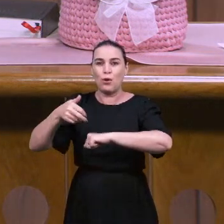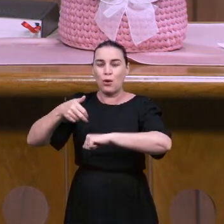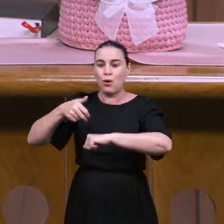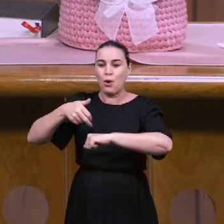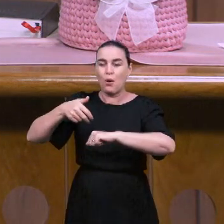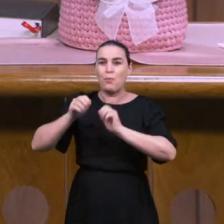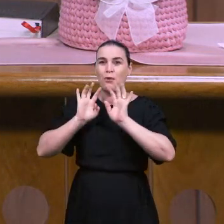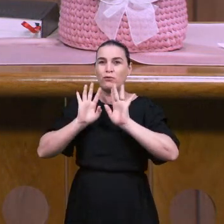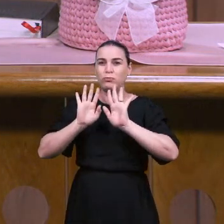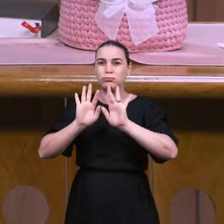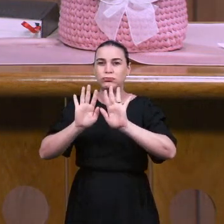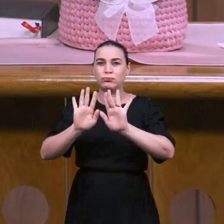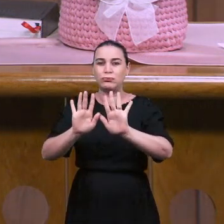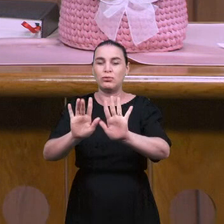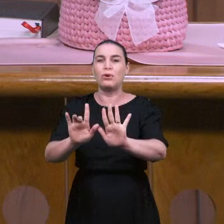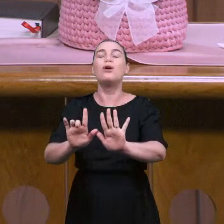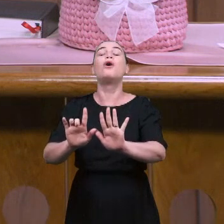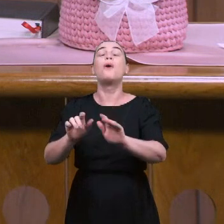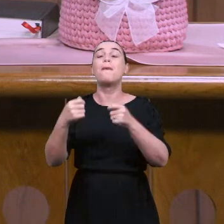nourriture.